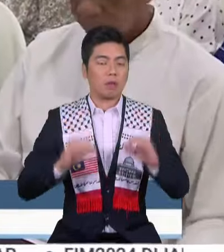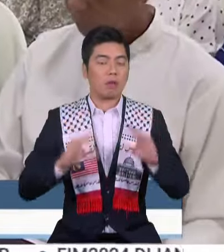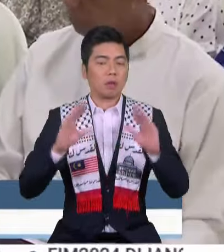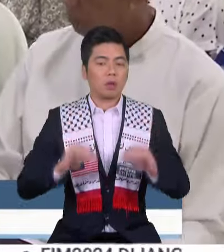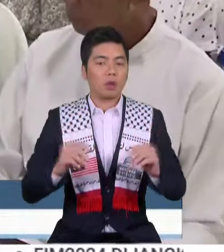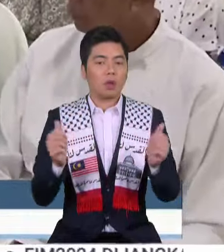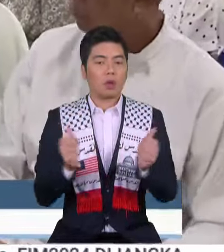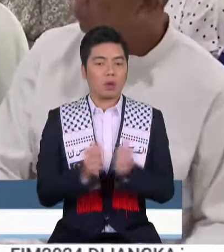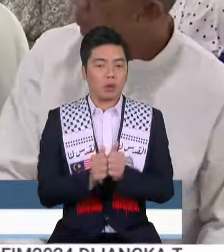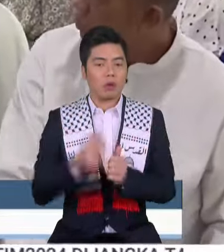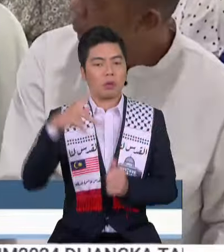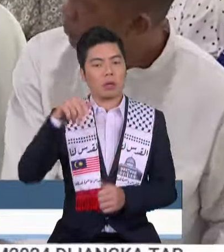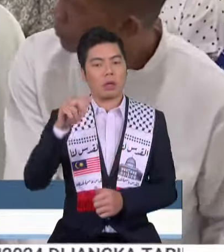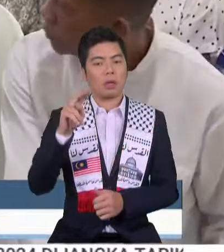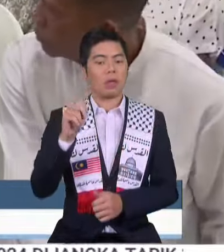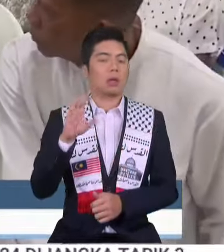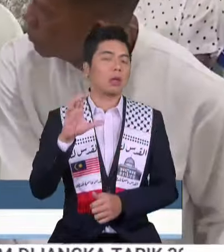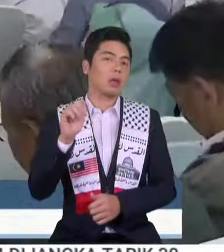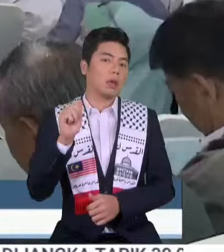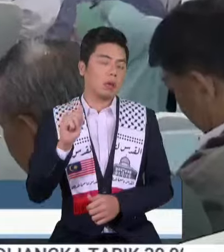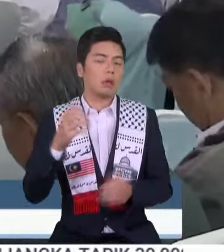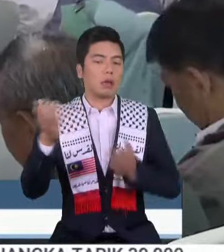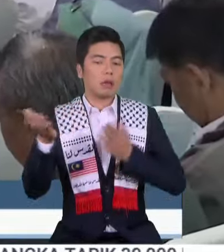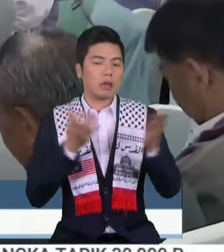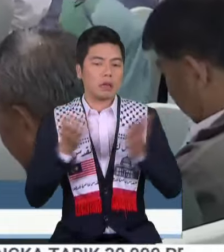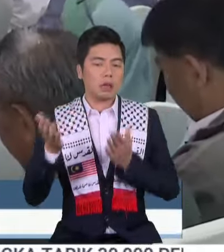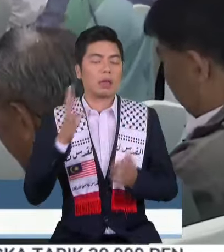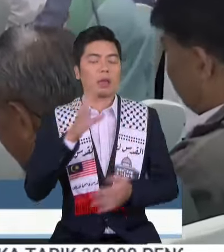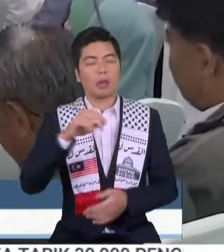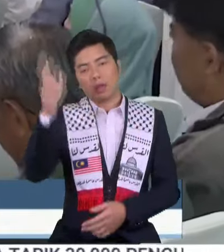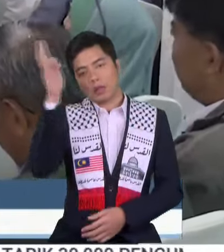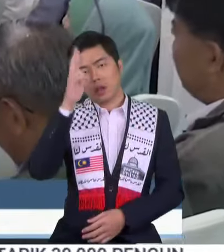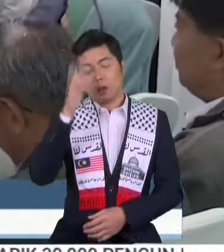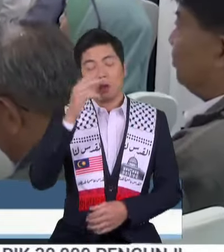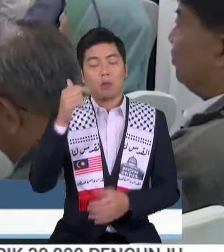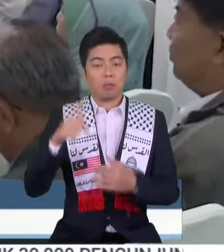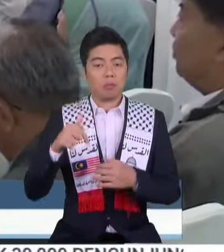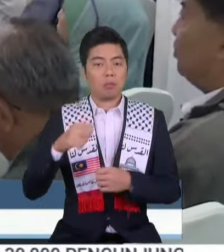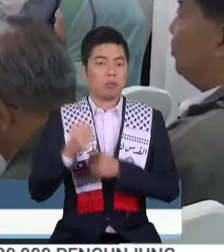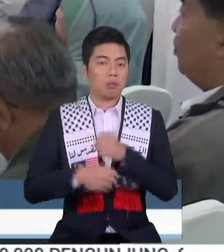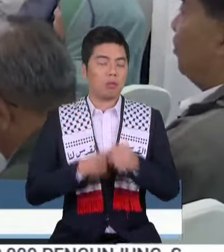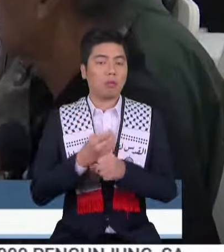dilaksanakan bersama bahagian pasca perkhidmatan Jabatan Perkhidmatan Awam awal tahun ini